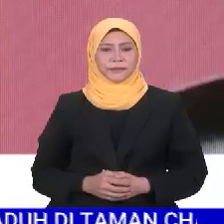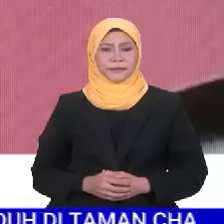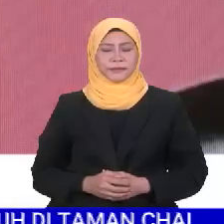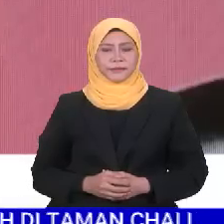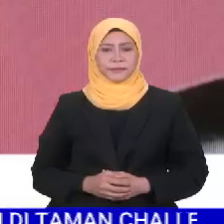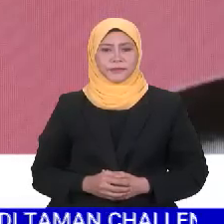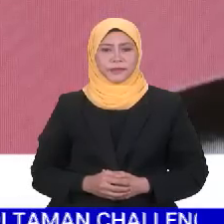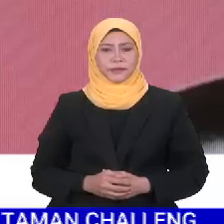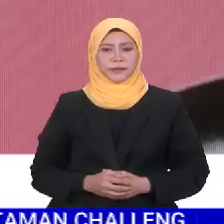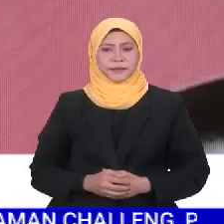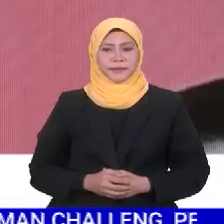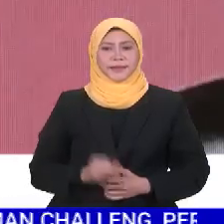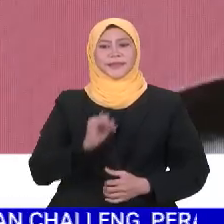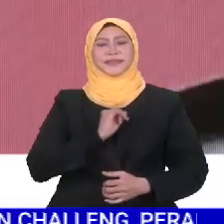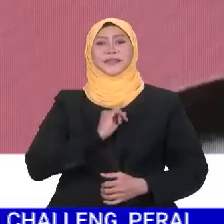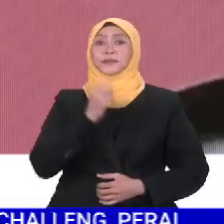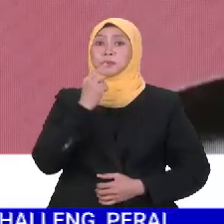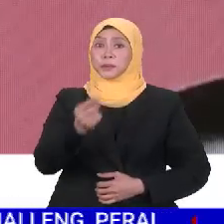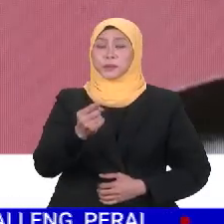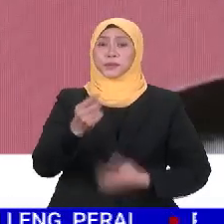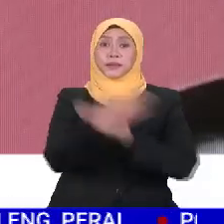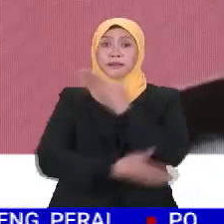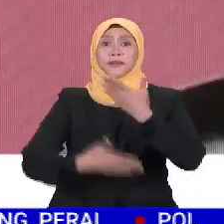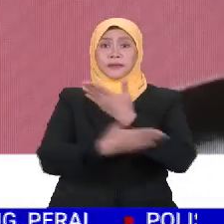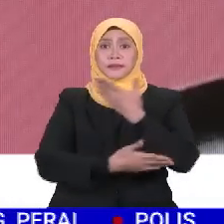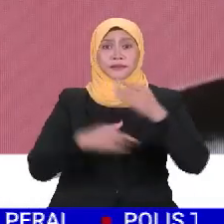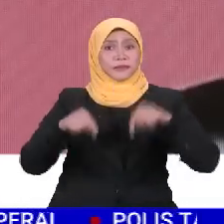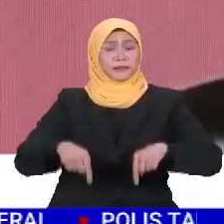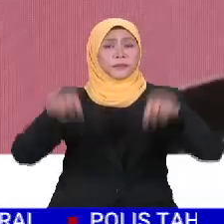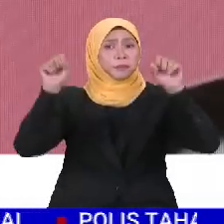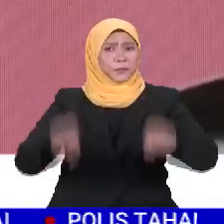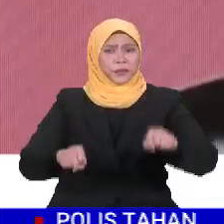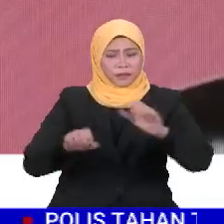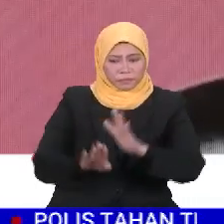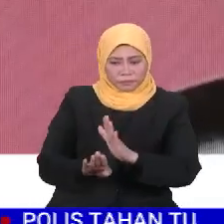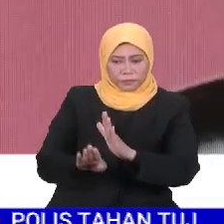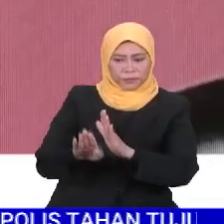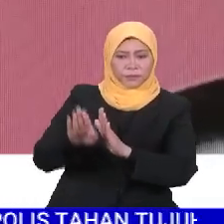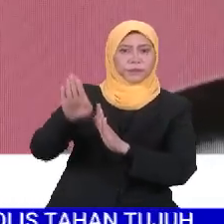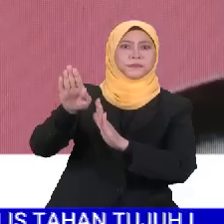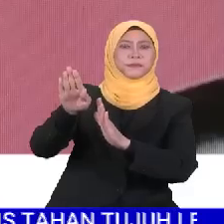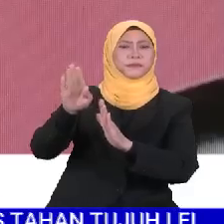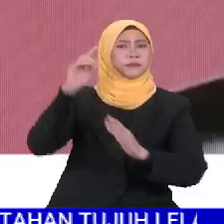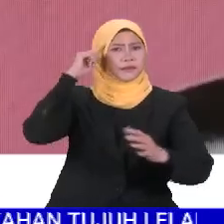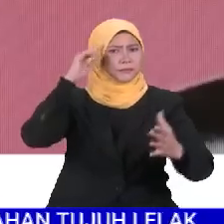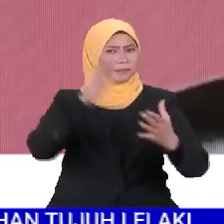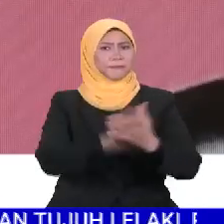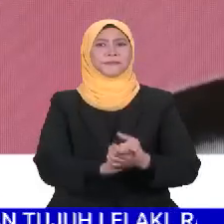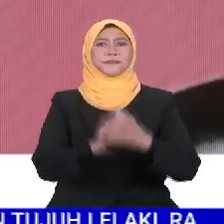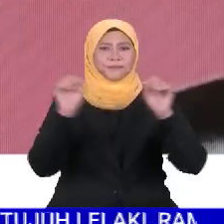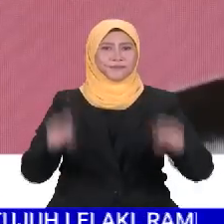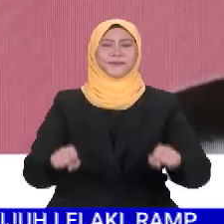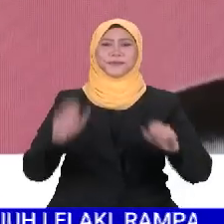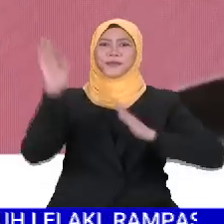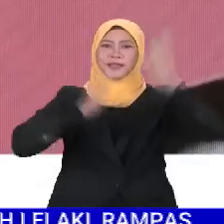Sebab itu, saya tekankan negara ini mampu naik balik. Saya percaya dan yakin